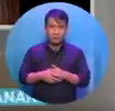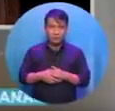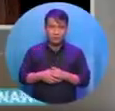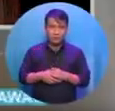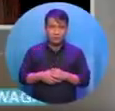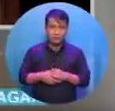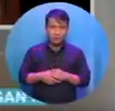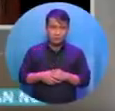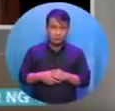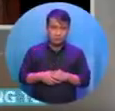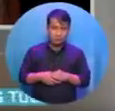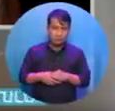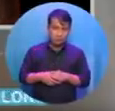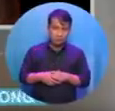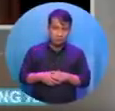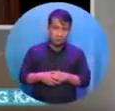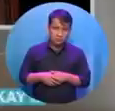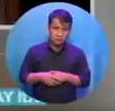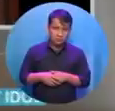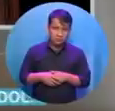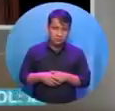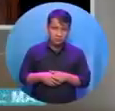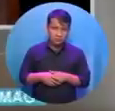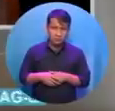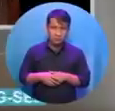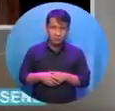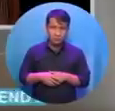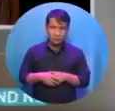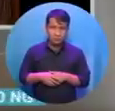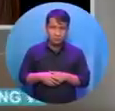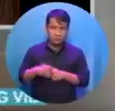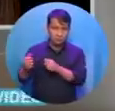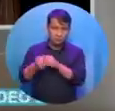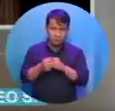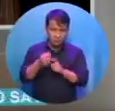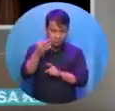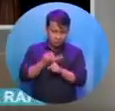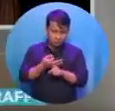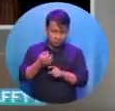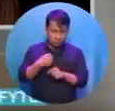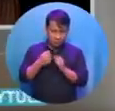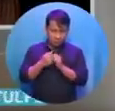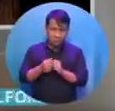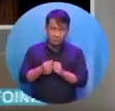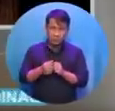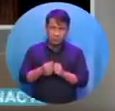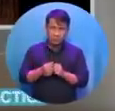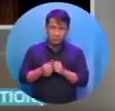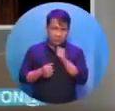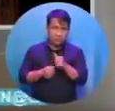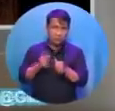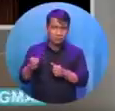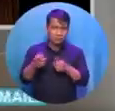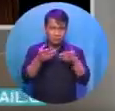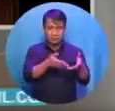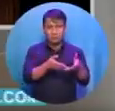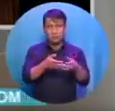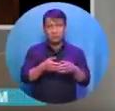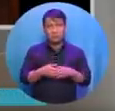sa'yo. Ma'am? 9 months. Kasama ko po yung anak ko, sir. Buntis po hindi kayo? Hindi ko na po kasi kaya titing